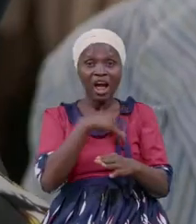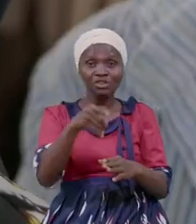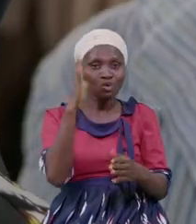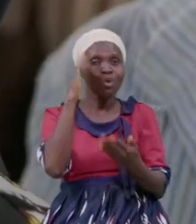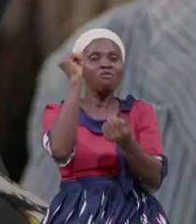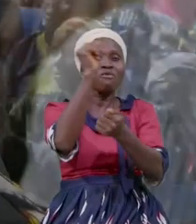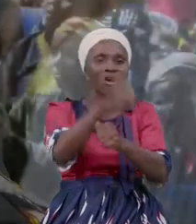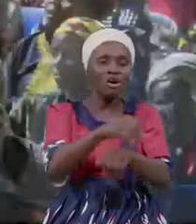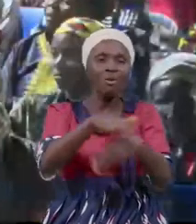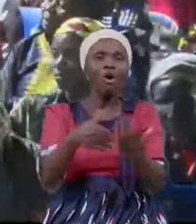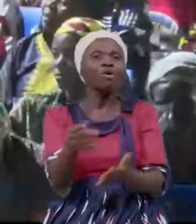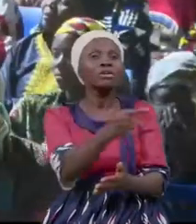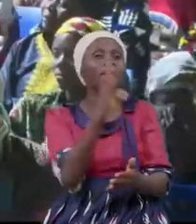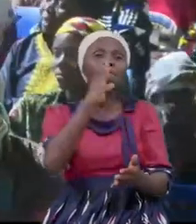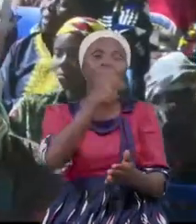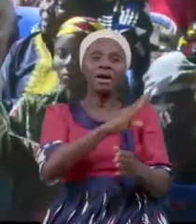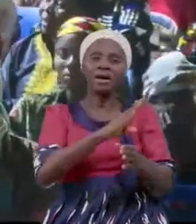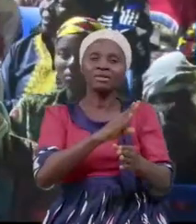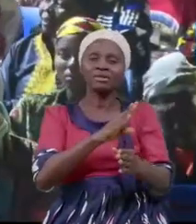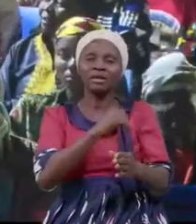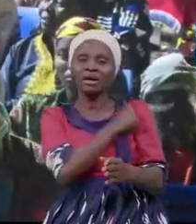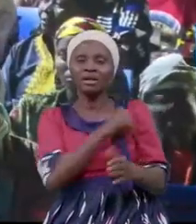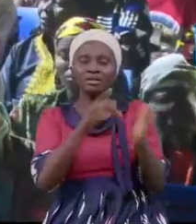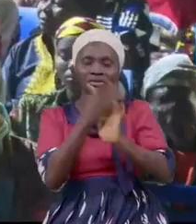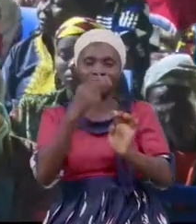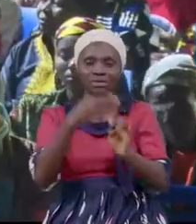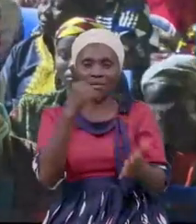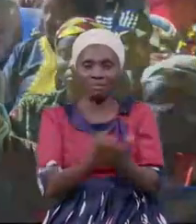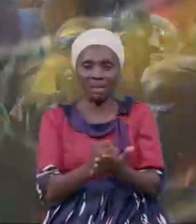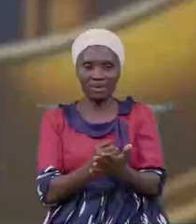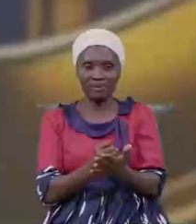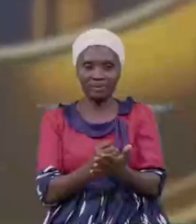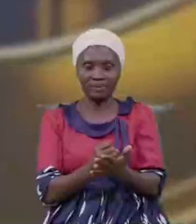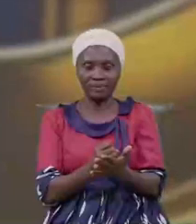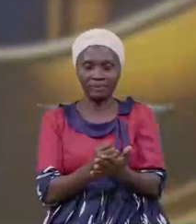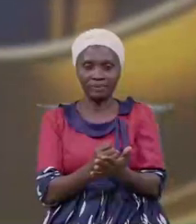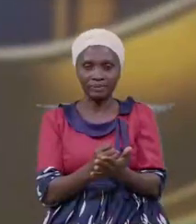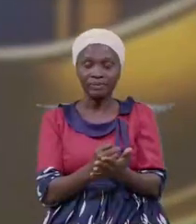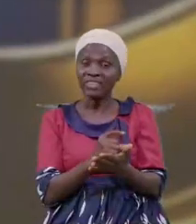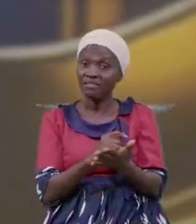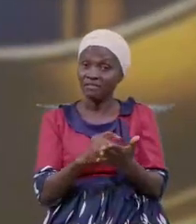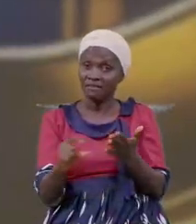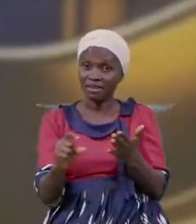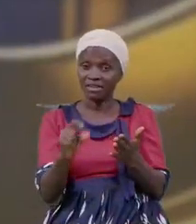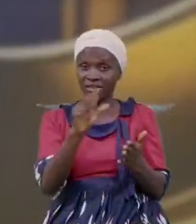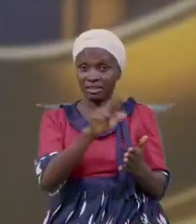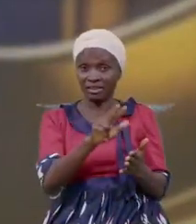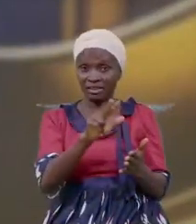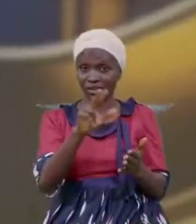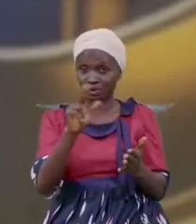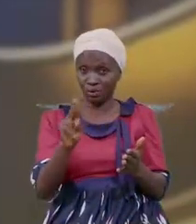vaincre tu seras un vainqueur au nom de Jésus verset 32 verset